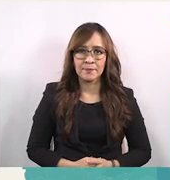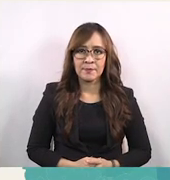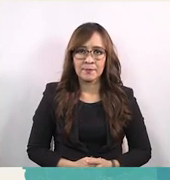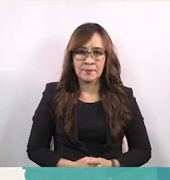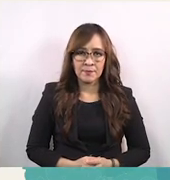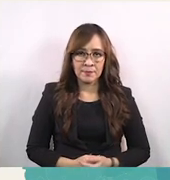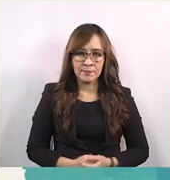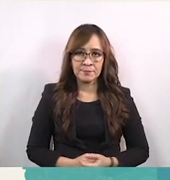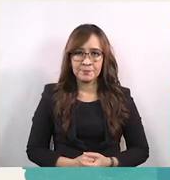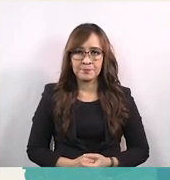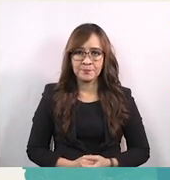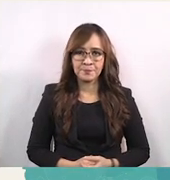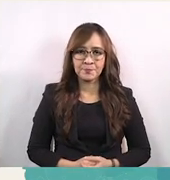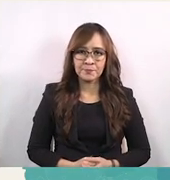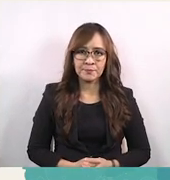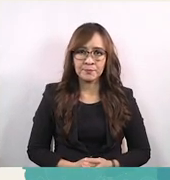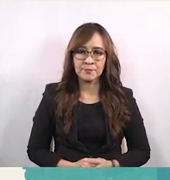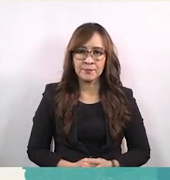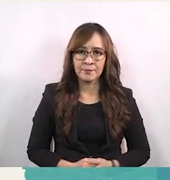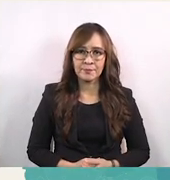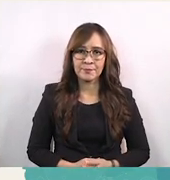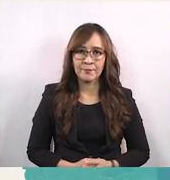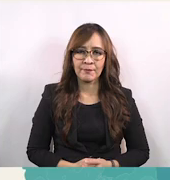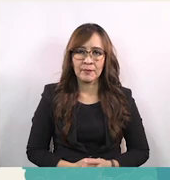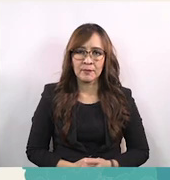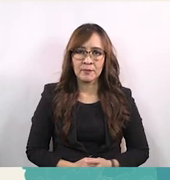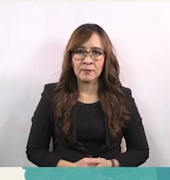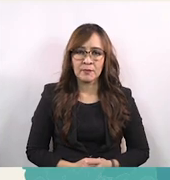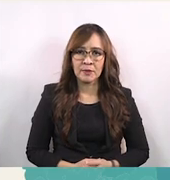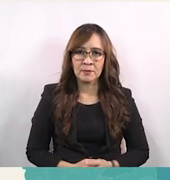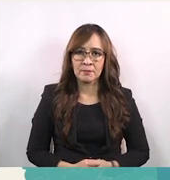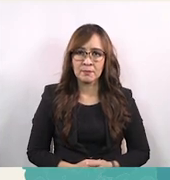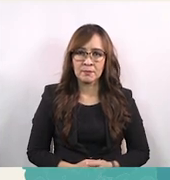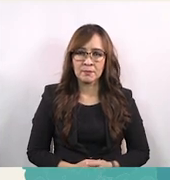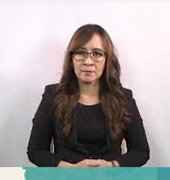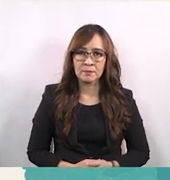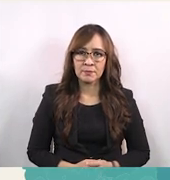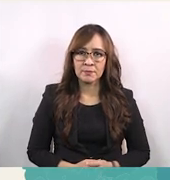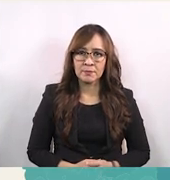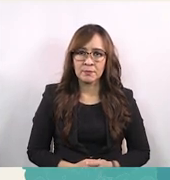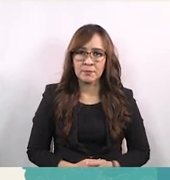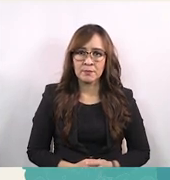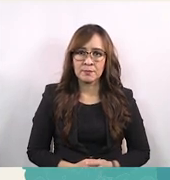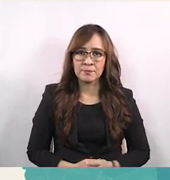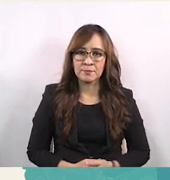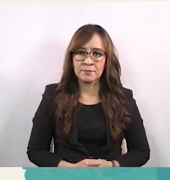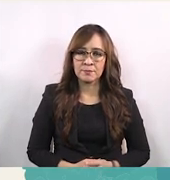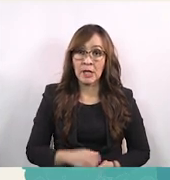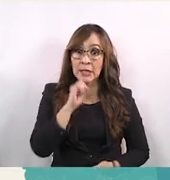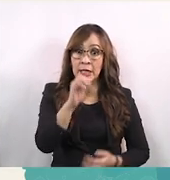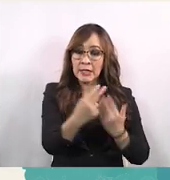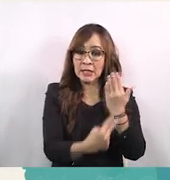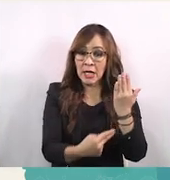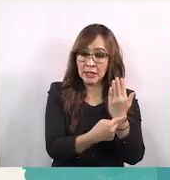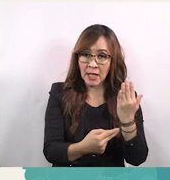terlihat Hai orang-orang kotanya yakni tua-tua dan pemuka-pemuka yang diam di kota itu melakukan seperti diperintahkan disetel kepada mereka paling atau